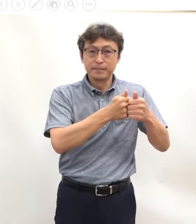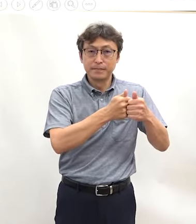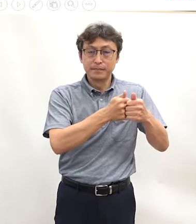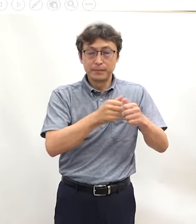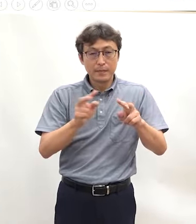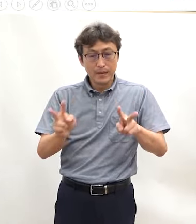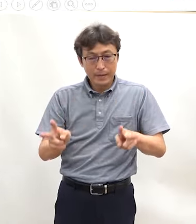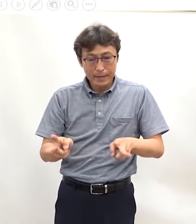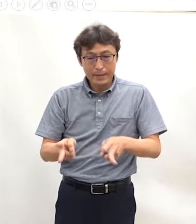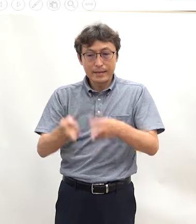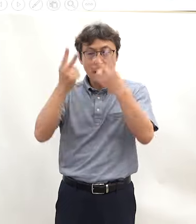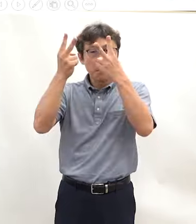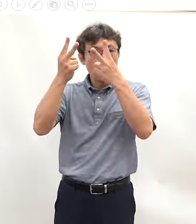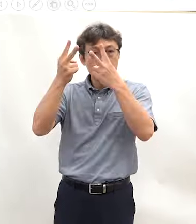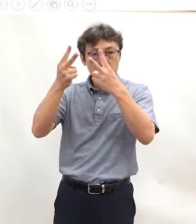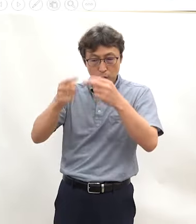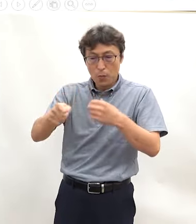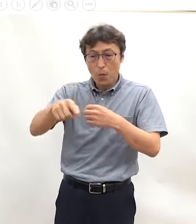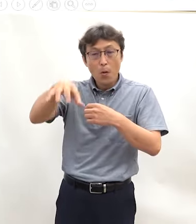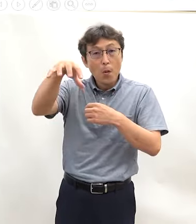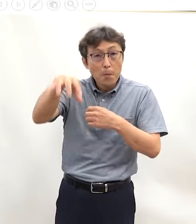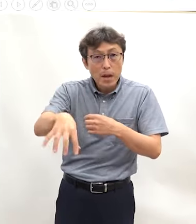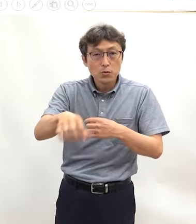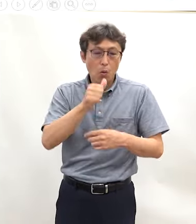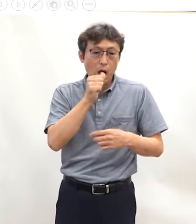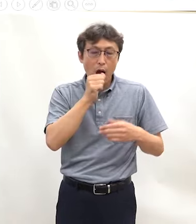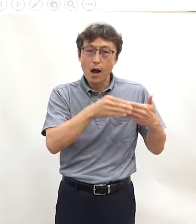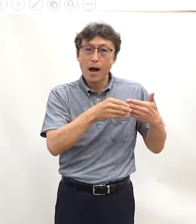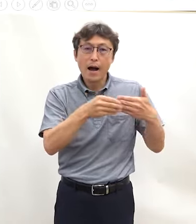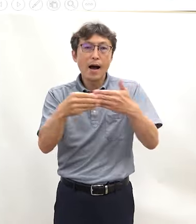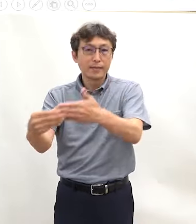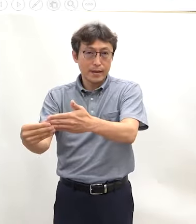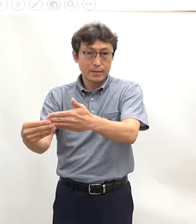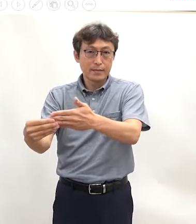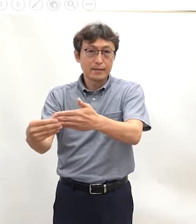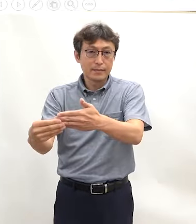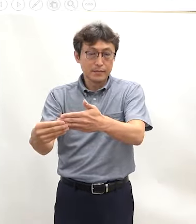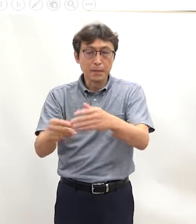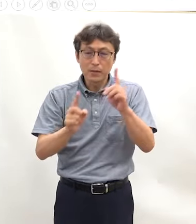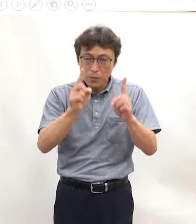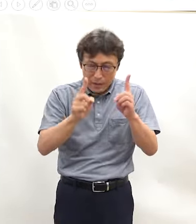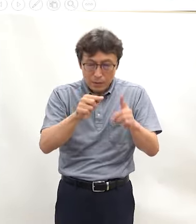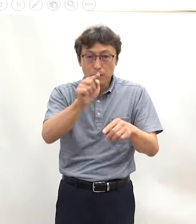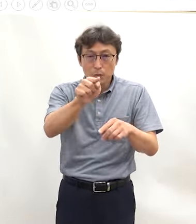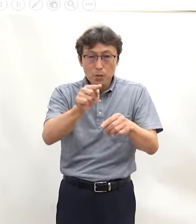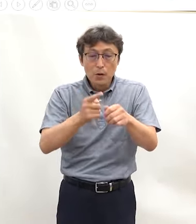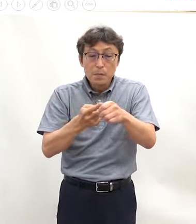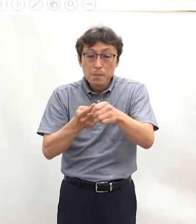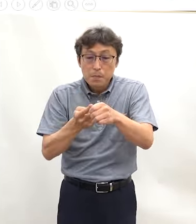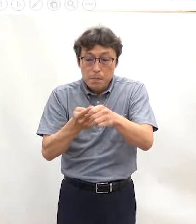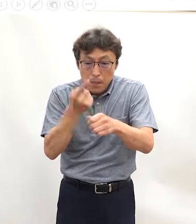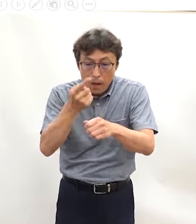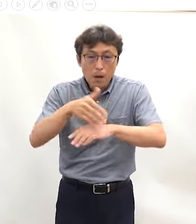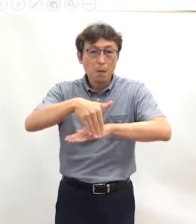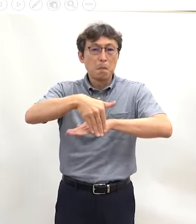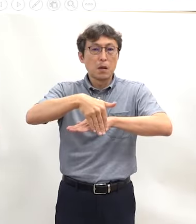専門の相談機関を案内するといったような対応をして、まあ、まずは窓口になっていこうというふうに考え